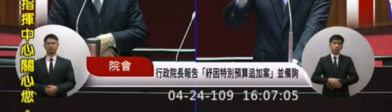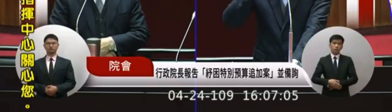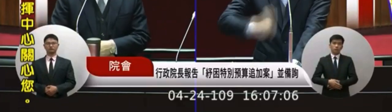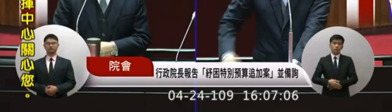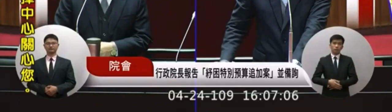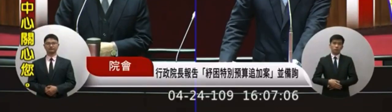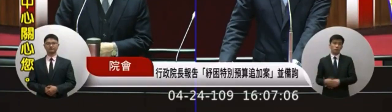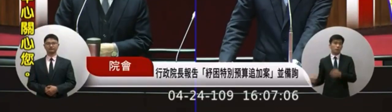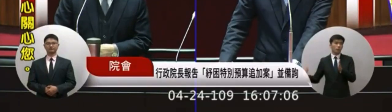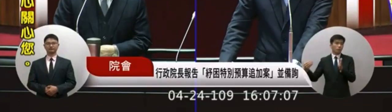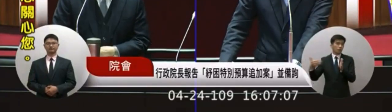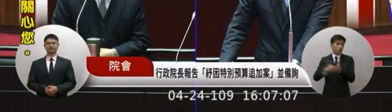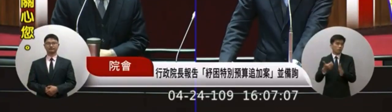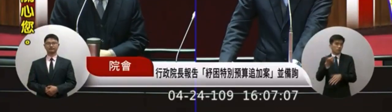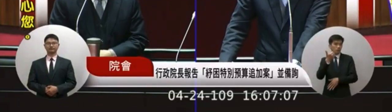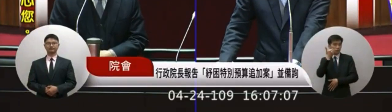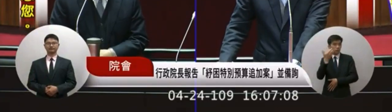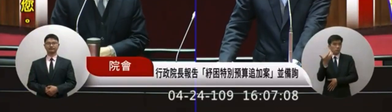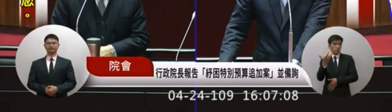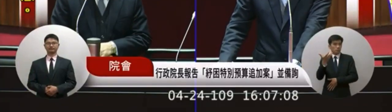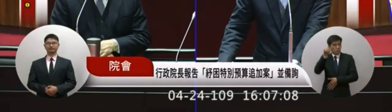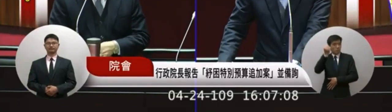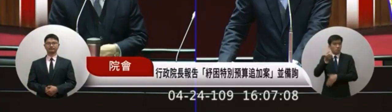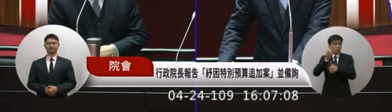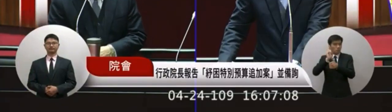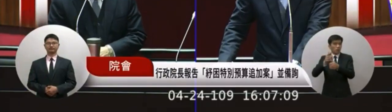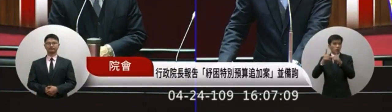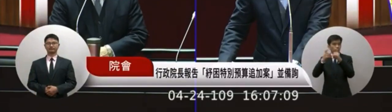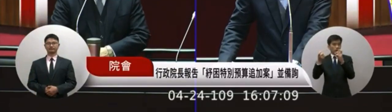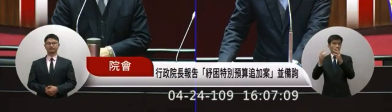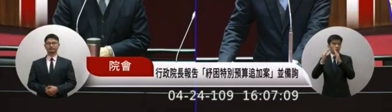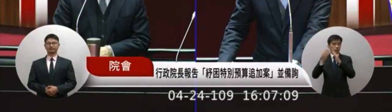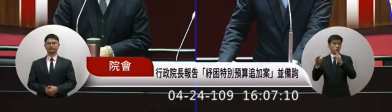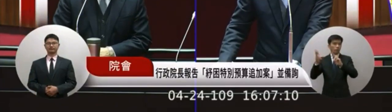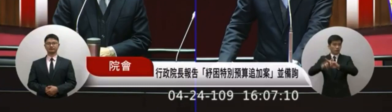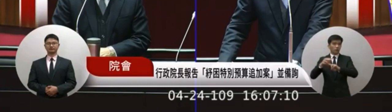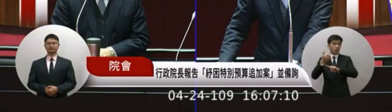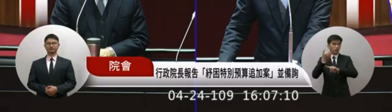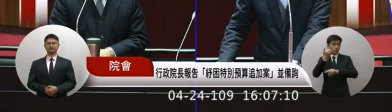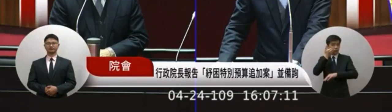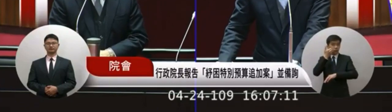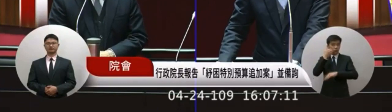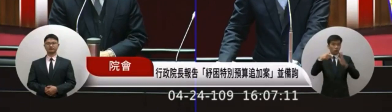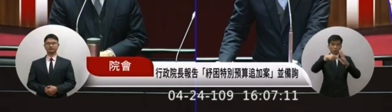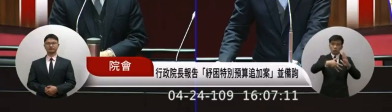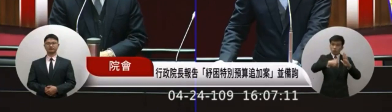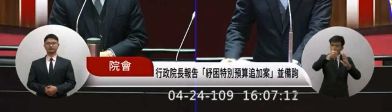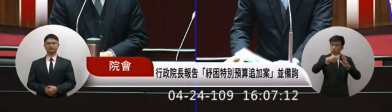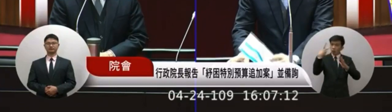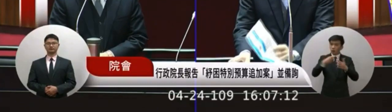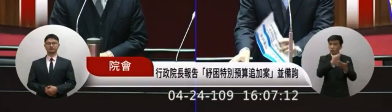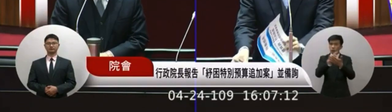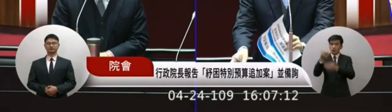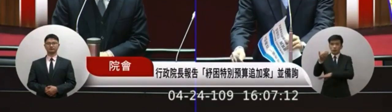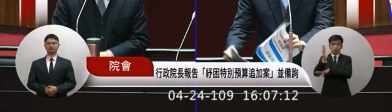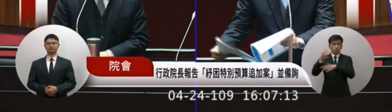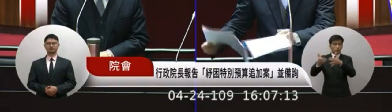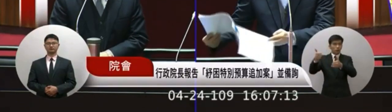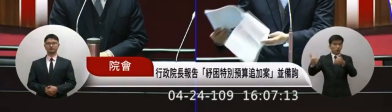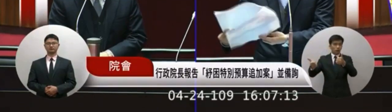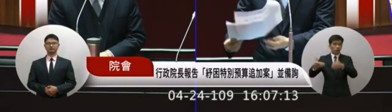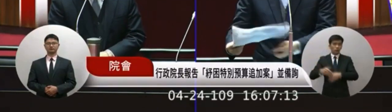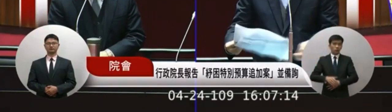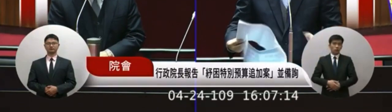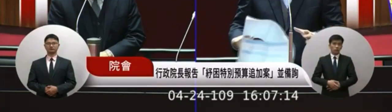底谁有权下令封城？是院长还是县市的所长？ 我们这